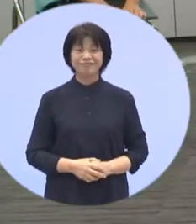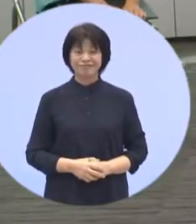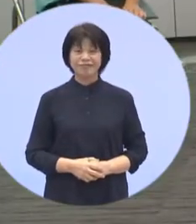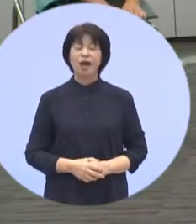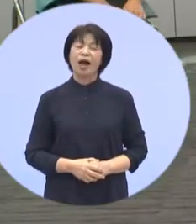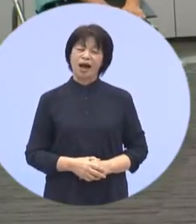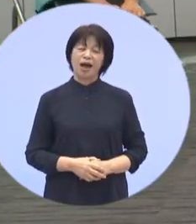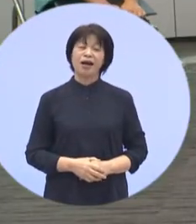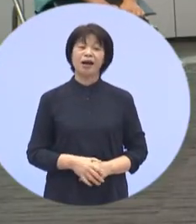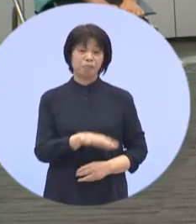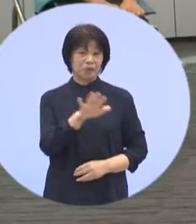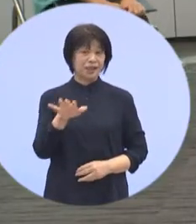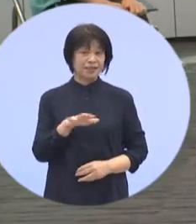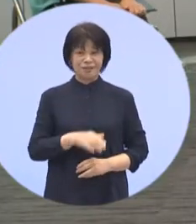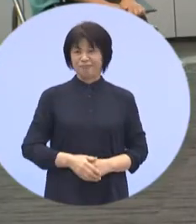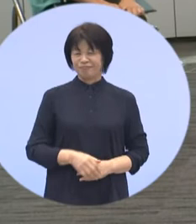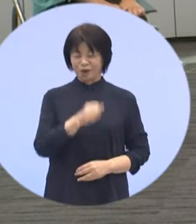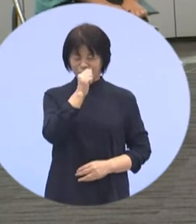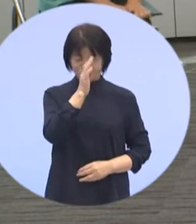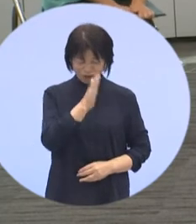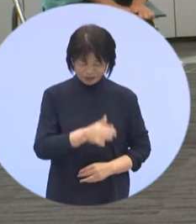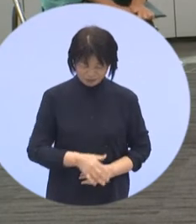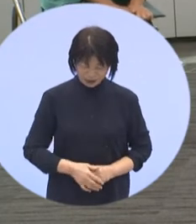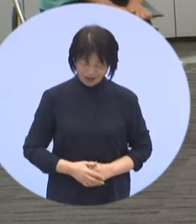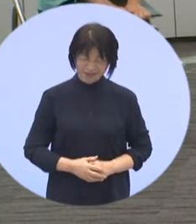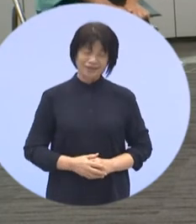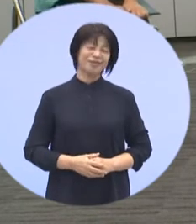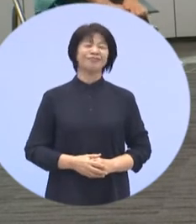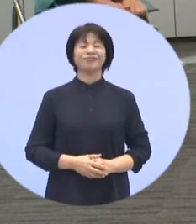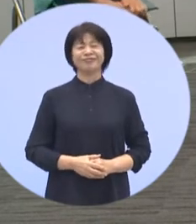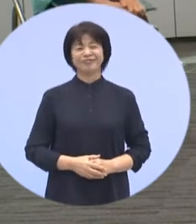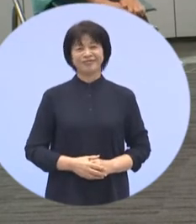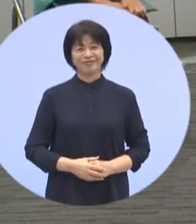ということで皆さんよろしくお願いします。